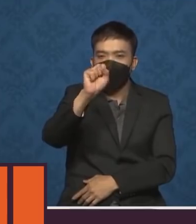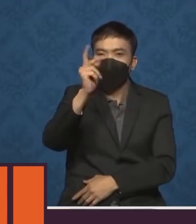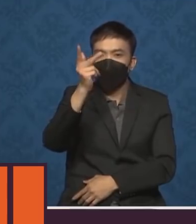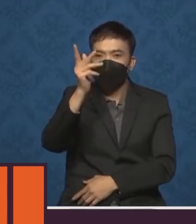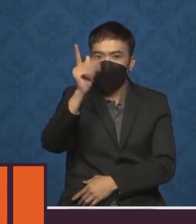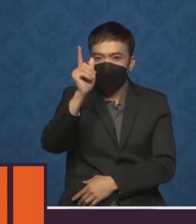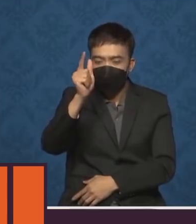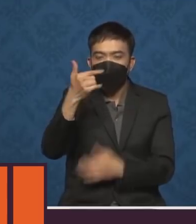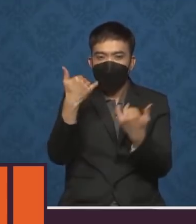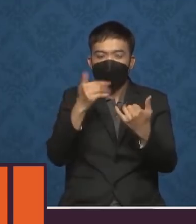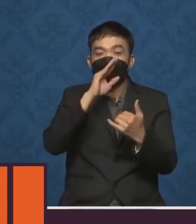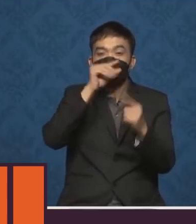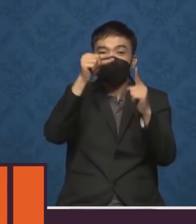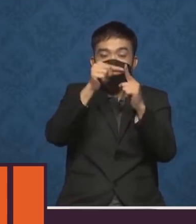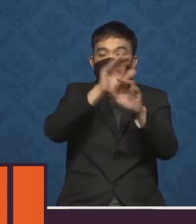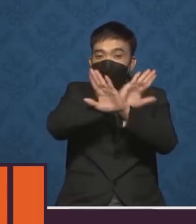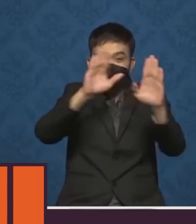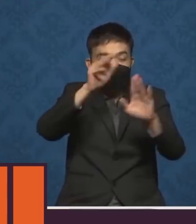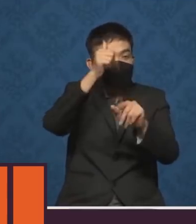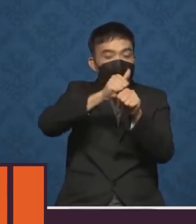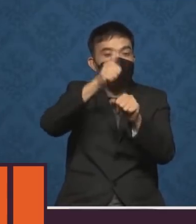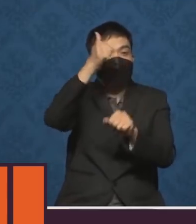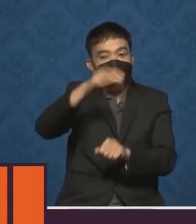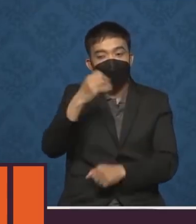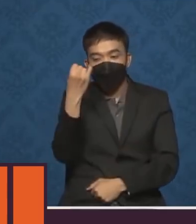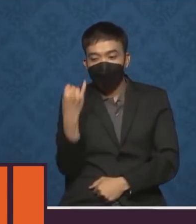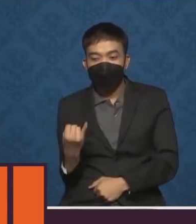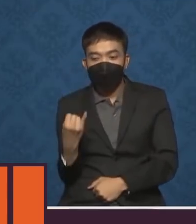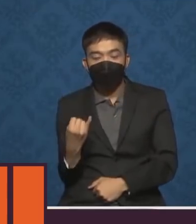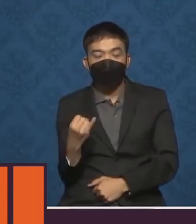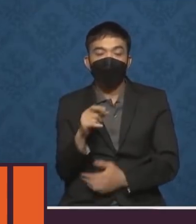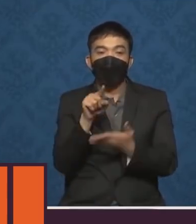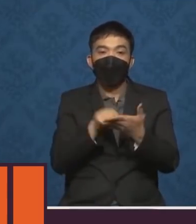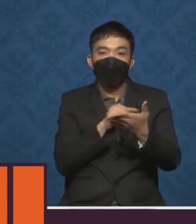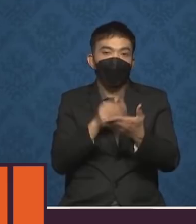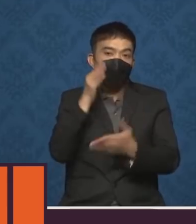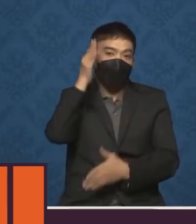เสียงข้างมากในสภานะครับการเลือกตั้งครั้งต่อไปจะเป็นประกาศสิ